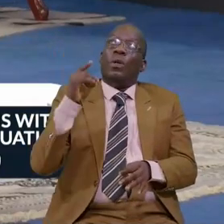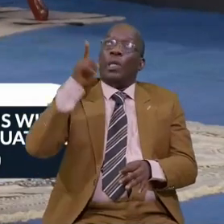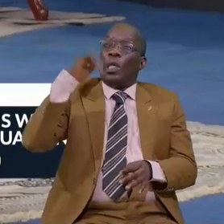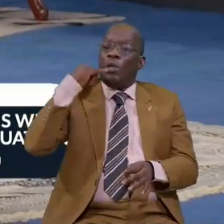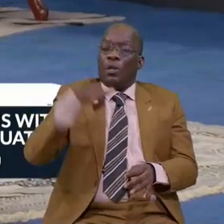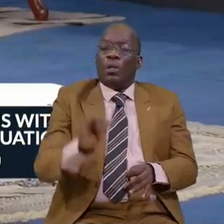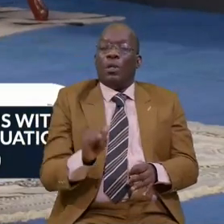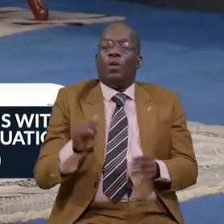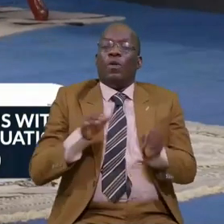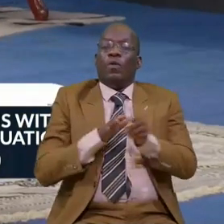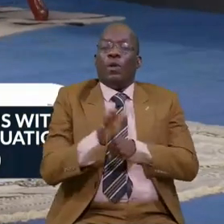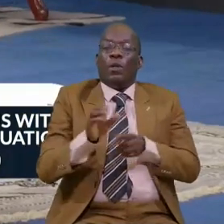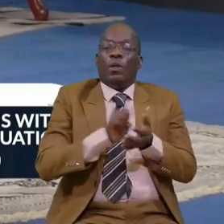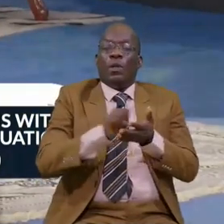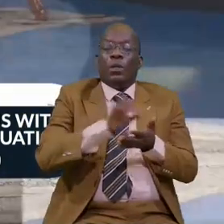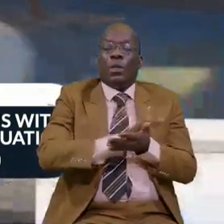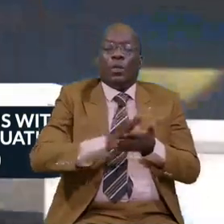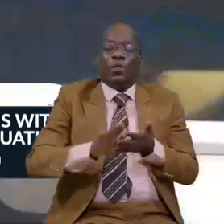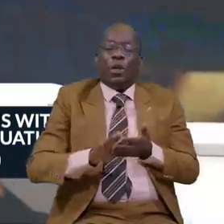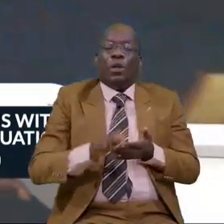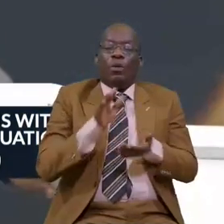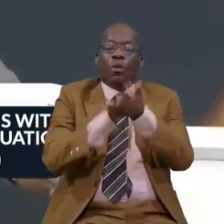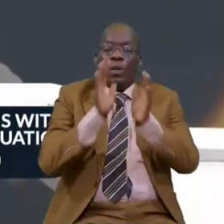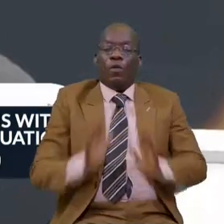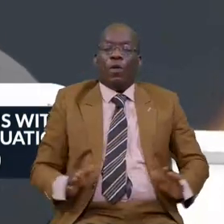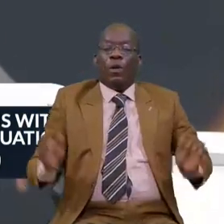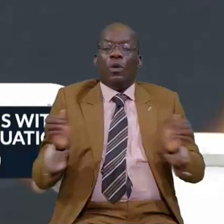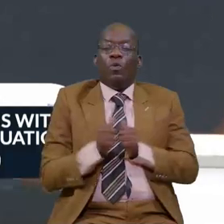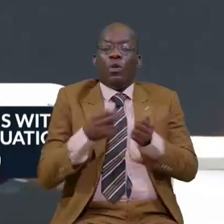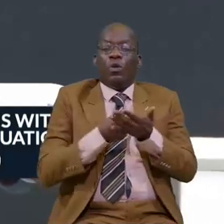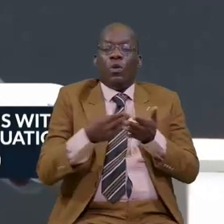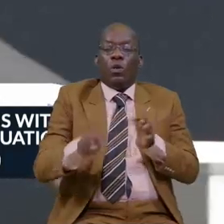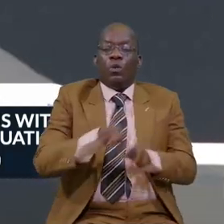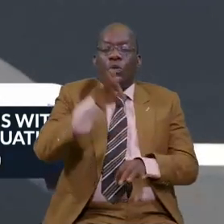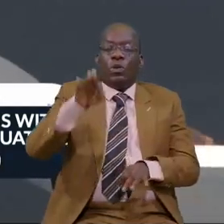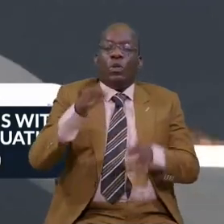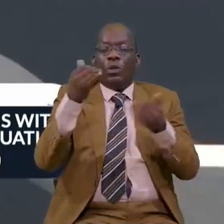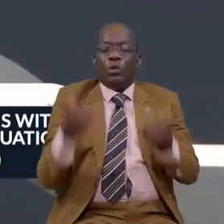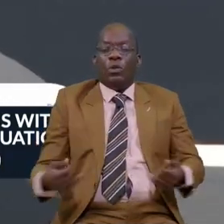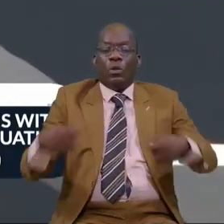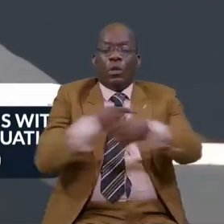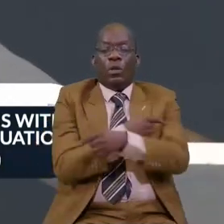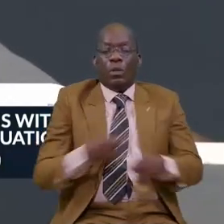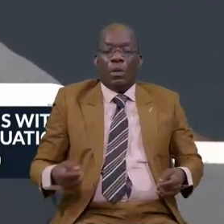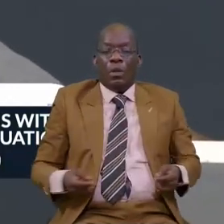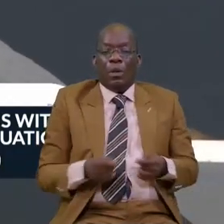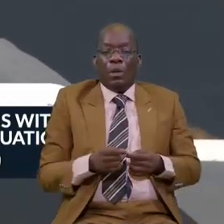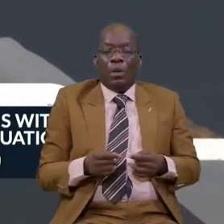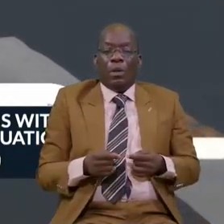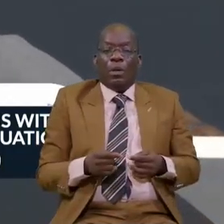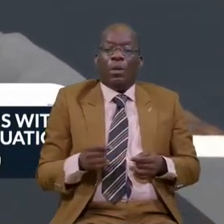du Saint-Esprit par le passé. Il remplit toujours, sanctifie les croyants